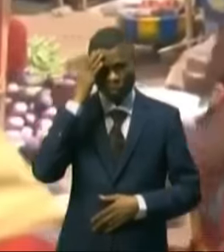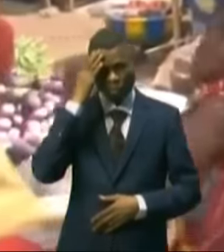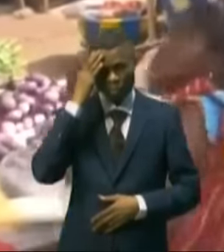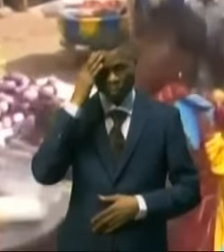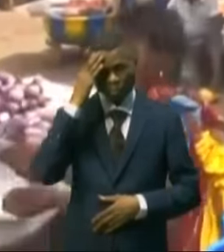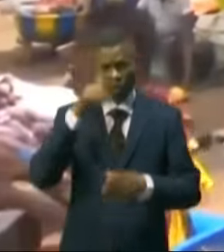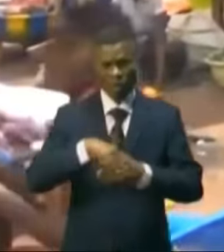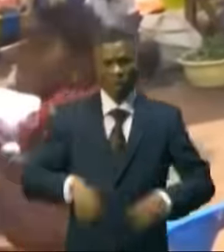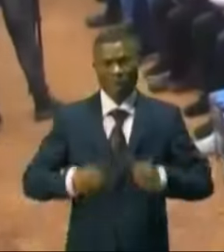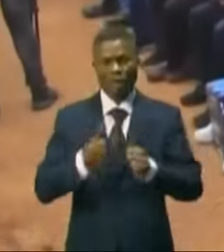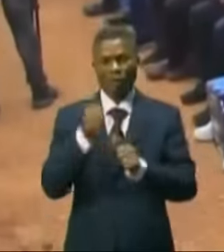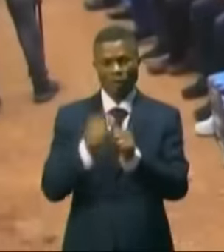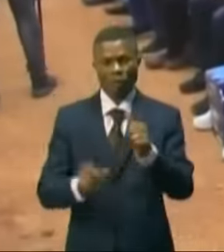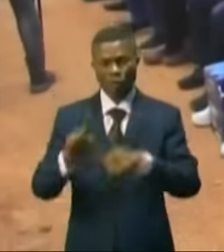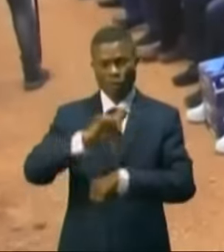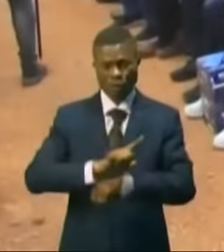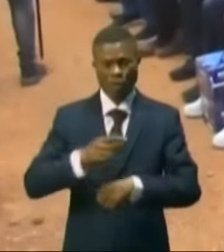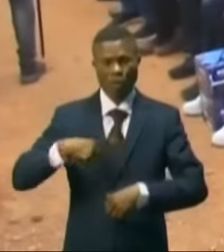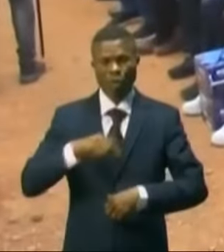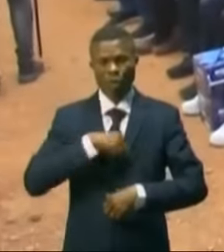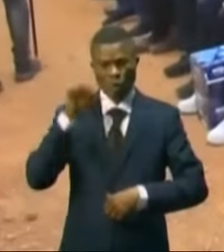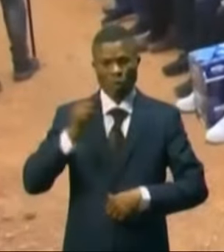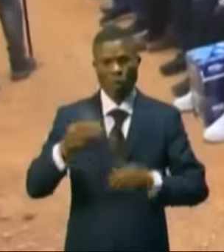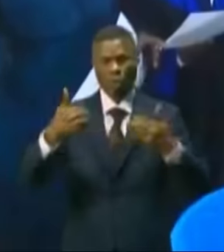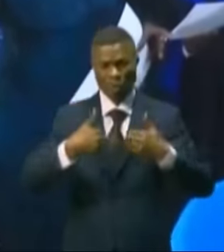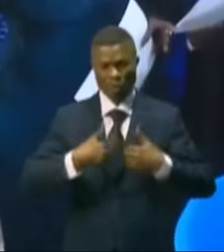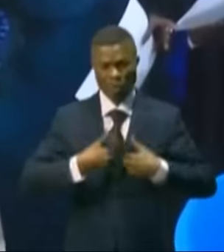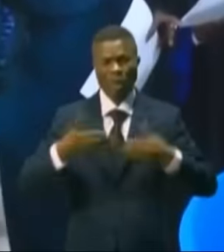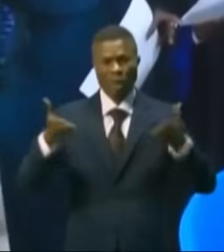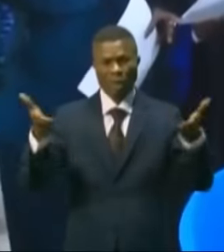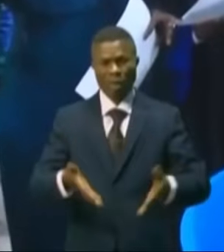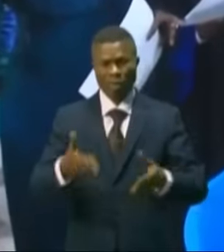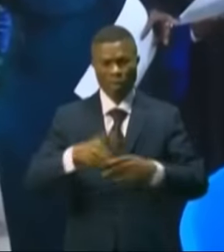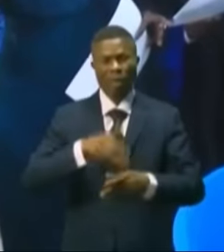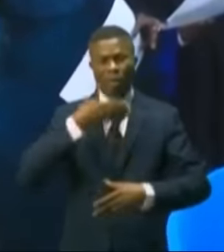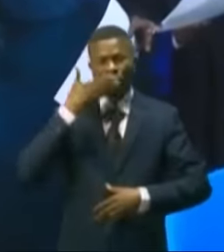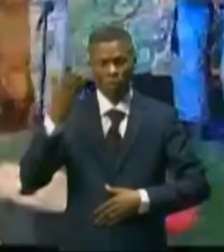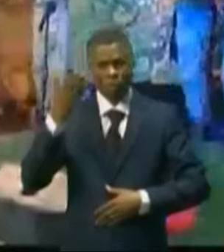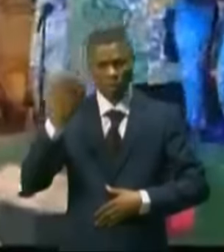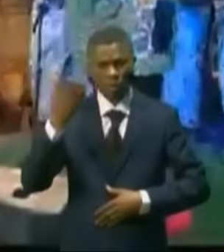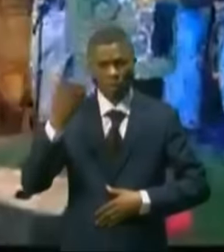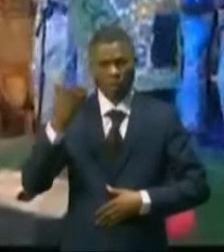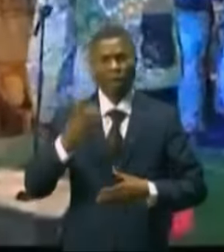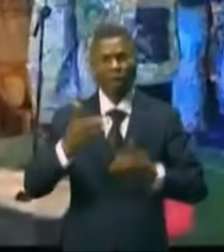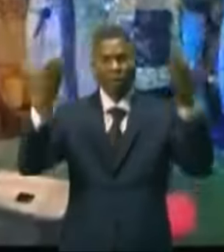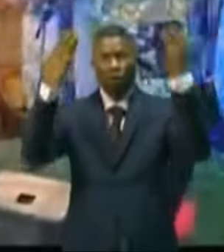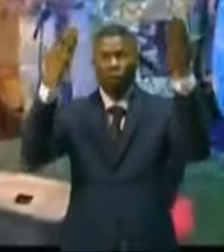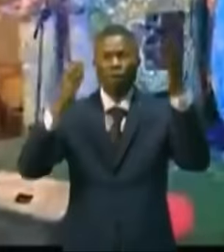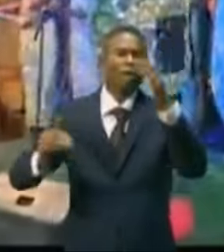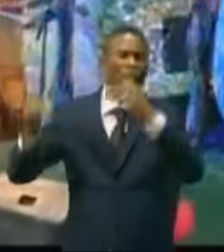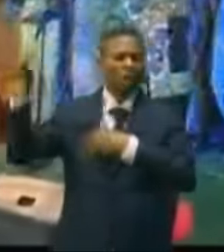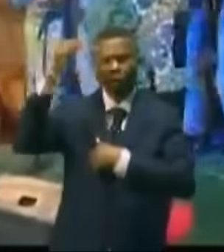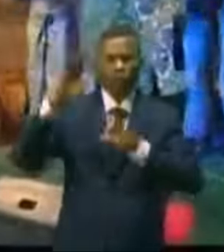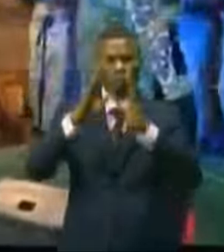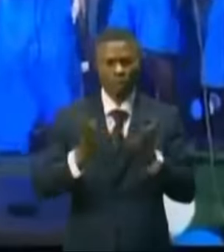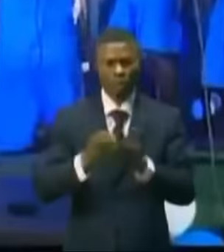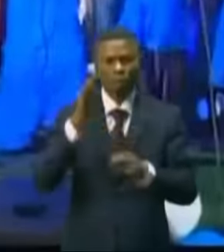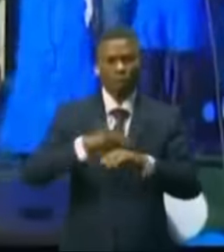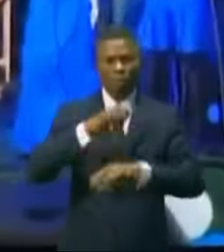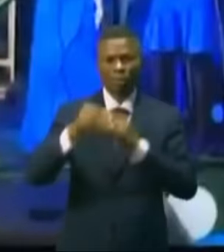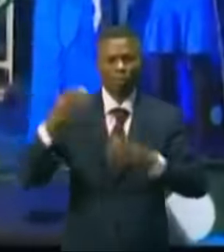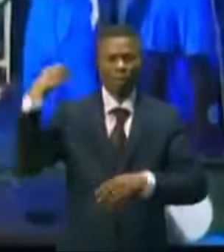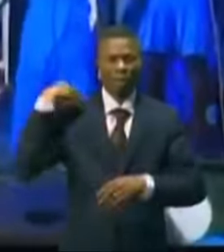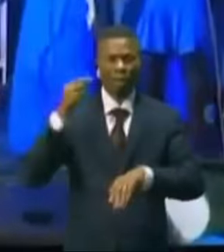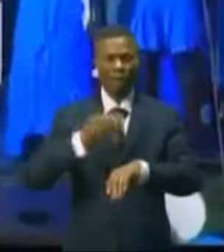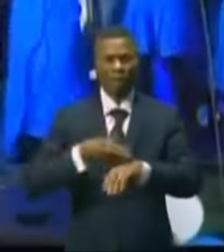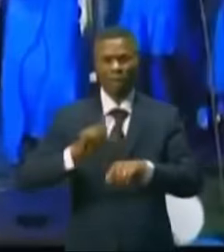vie quotidienne, nous devons toujours avoir présent à l'esprit. Dieu est souverain, celui au centre, car il est le maître des